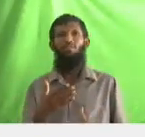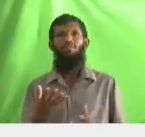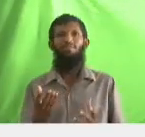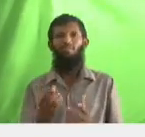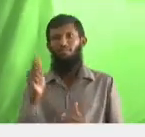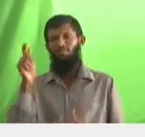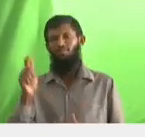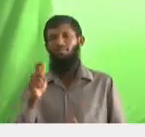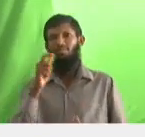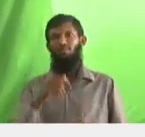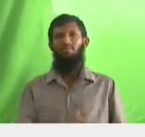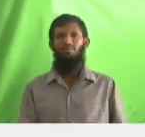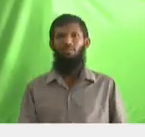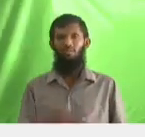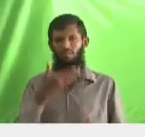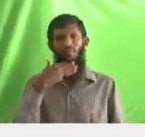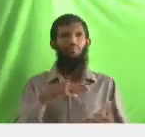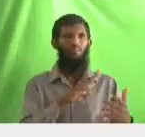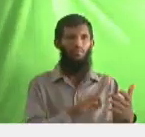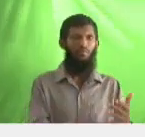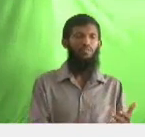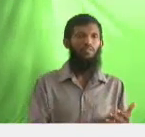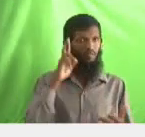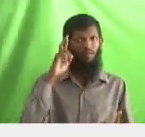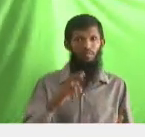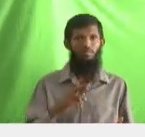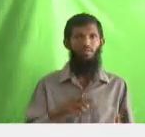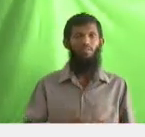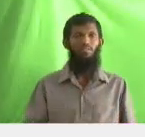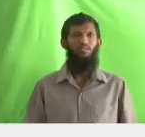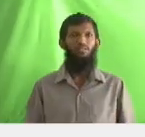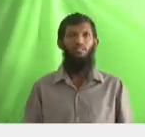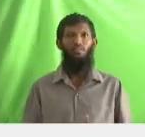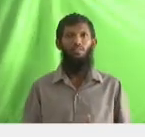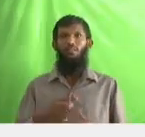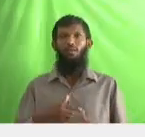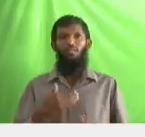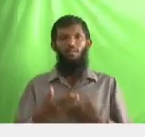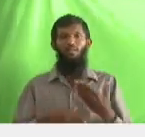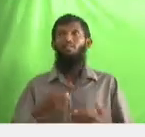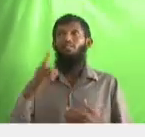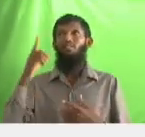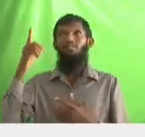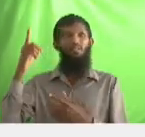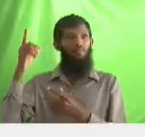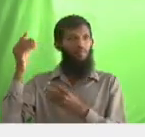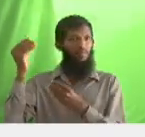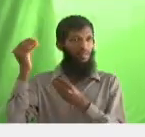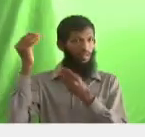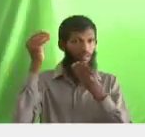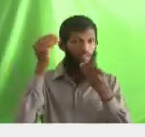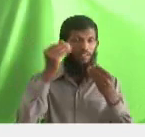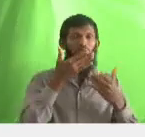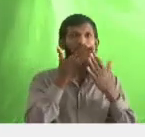brothers and sisters, the Prophet sallallahu alaihi wasallam has reminded us to send blessings and salutations upon himself,